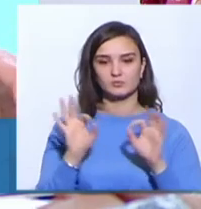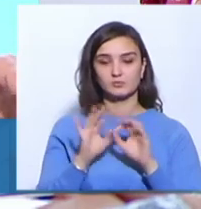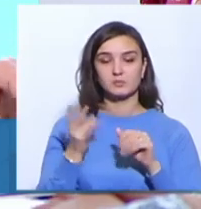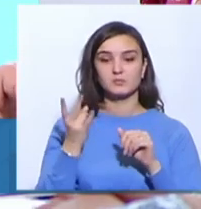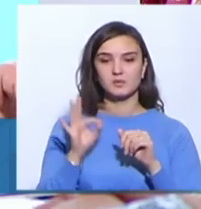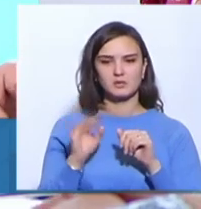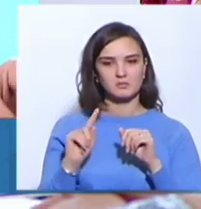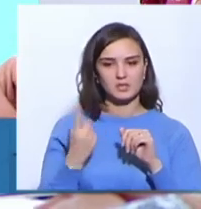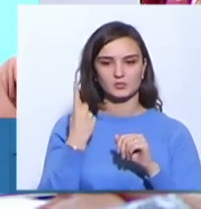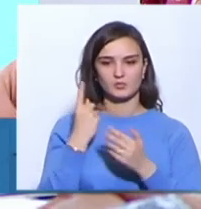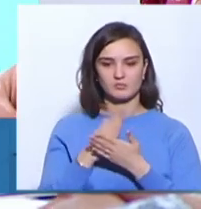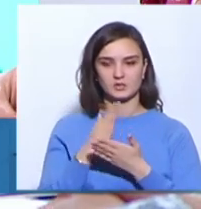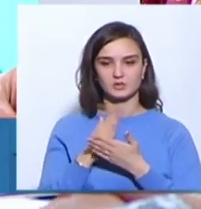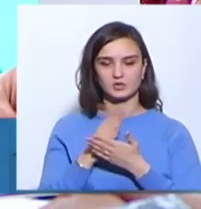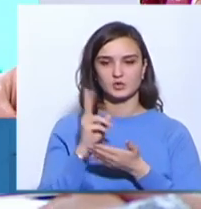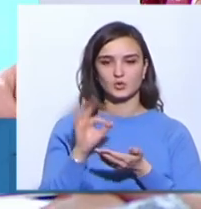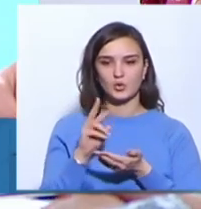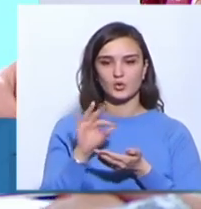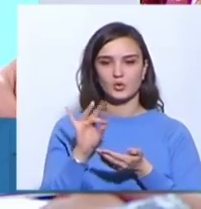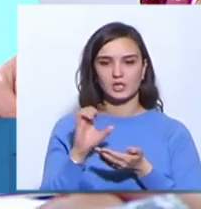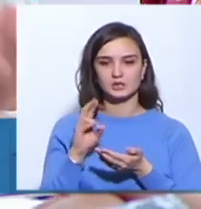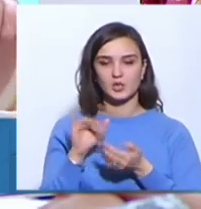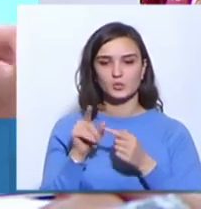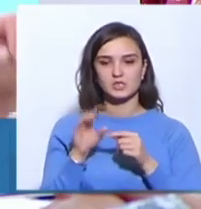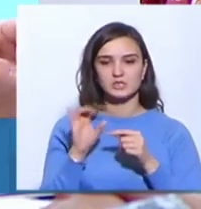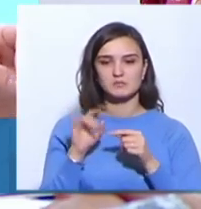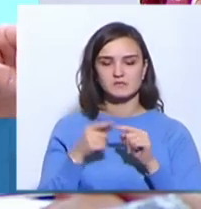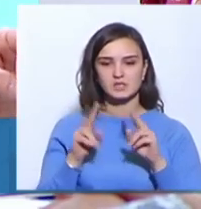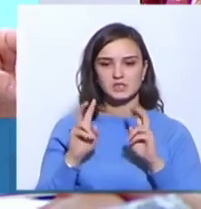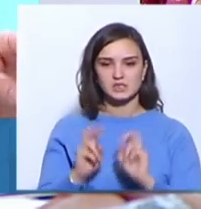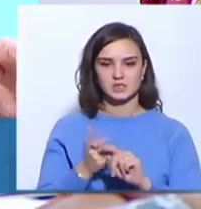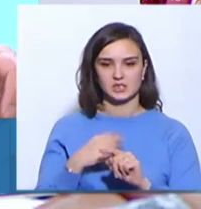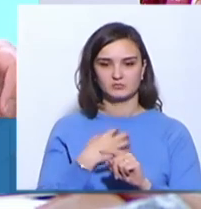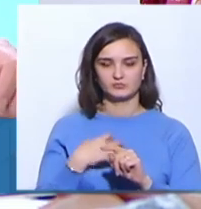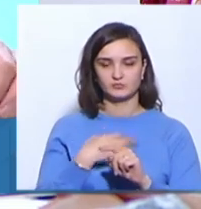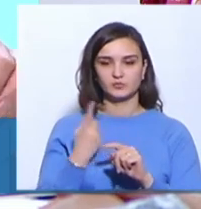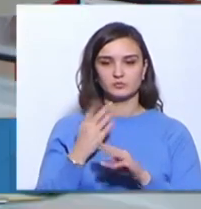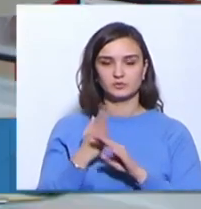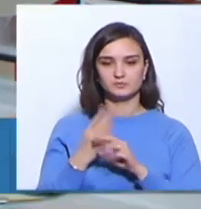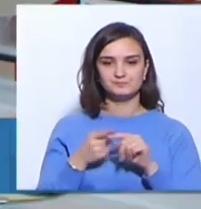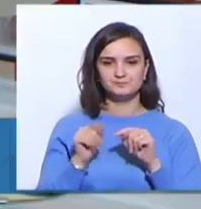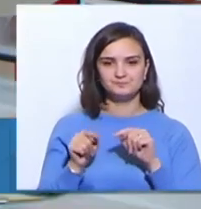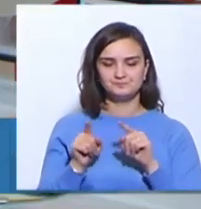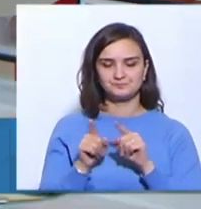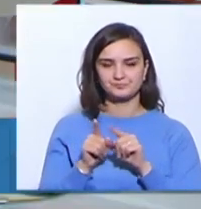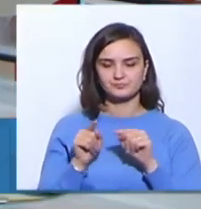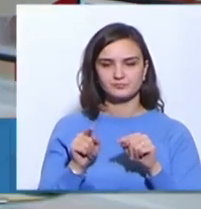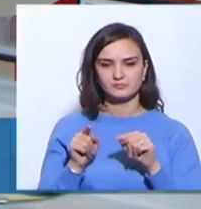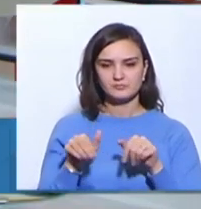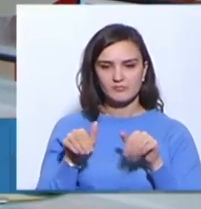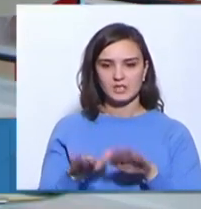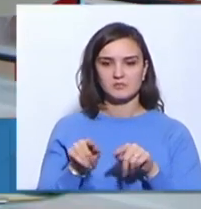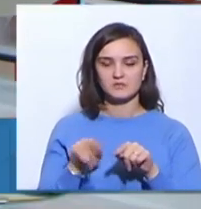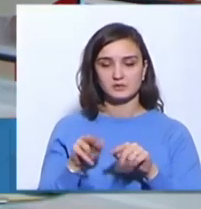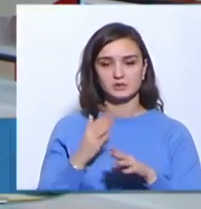თუმცა რატომ არის კოლორექტალური სიმსივნეების შემთხვევაში სკრინინგი ასე მნიშვნელოვანი? რატომ არის ეს ასე